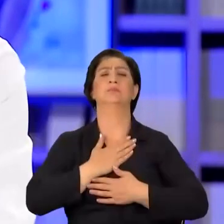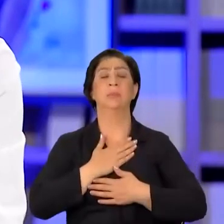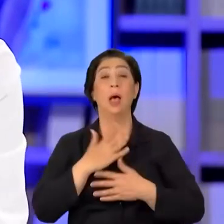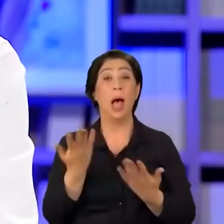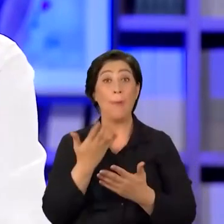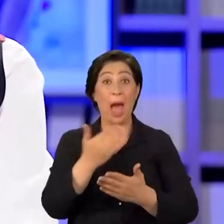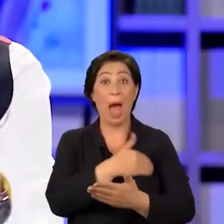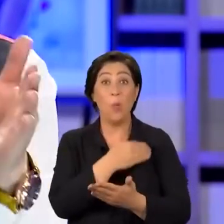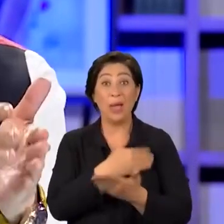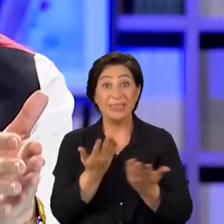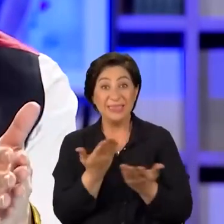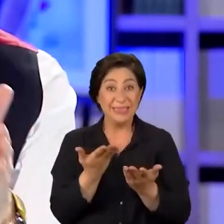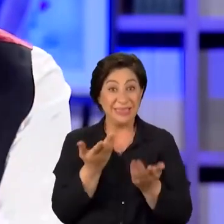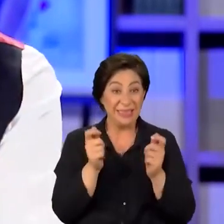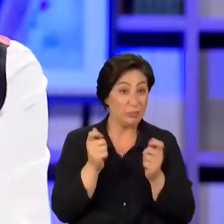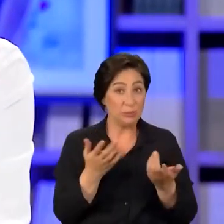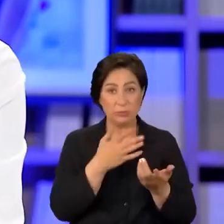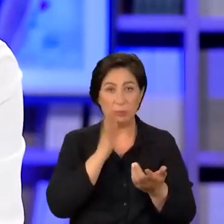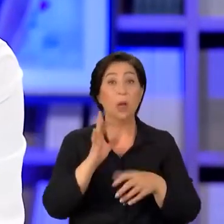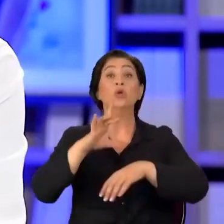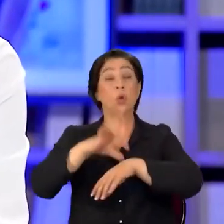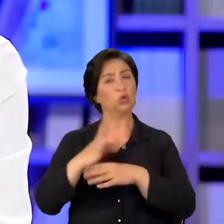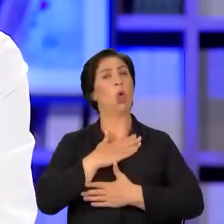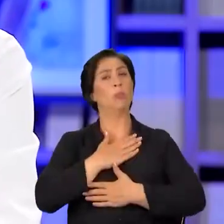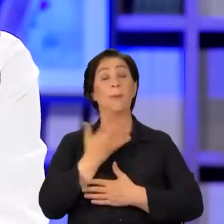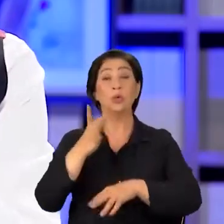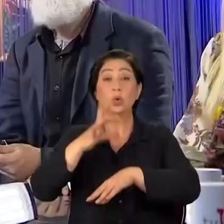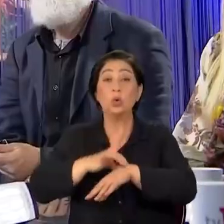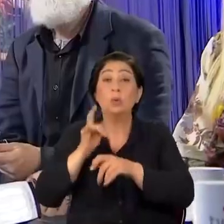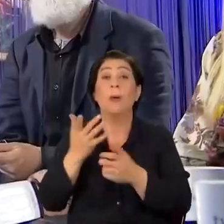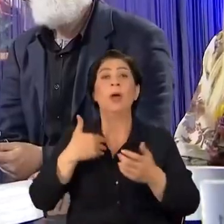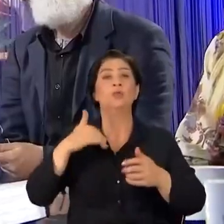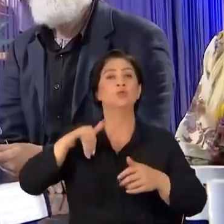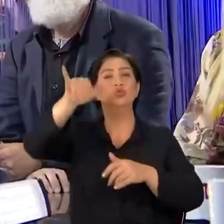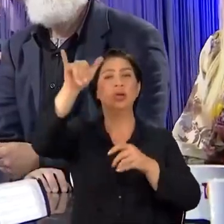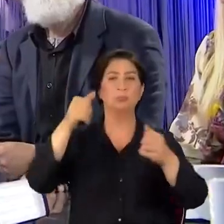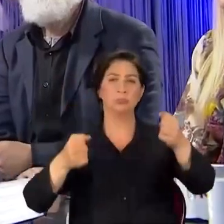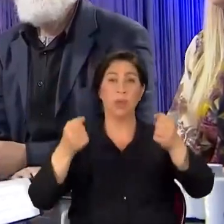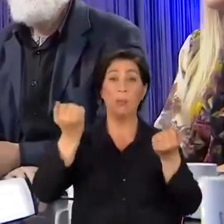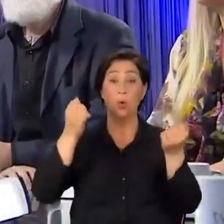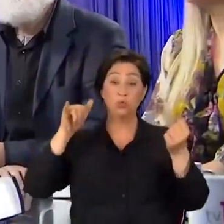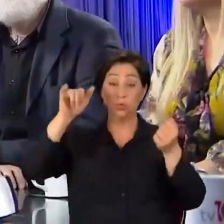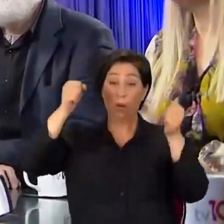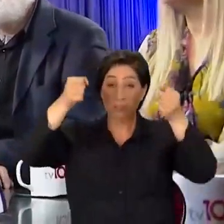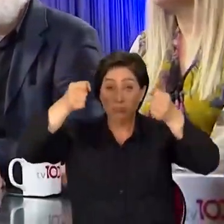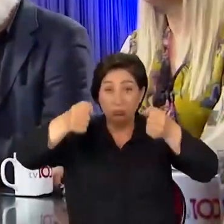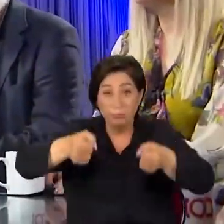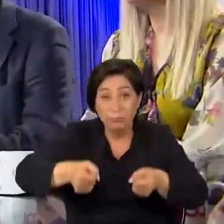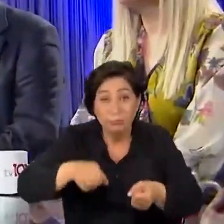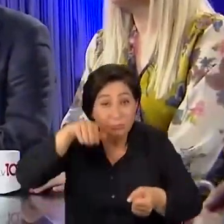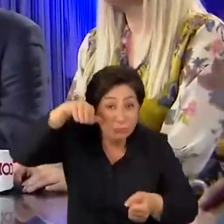ama avukatlık yapamıyor. Doktorum diyor ama doktorluk yapamıyor. Pilotum diyor ama uçağı indiremiyor gibi